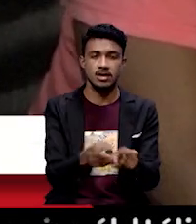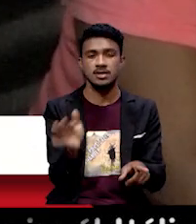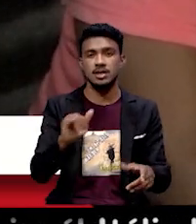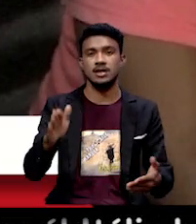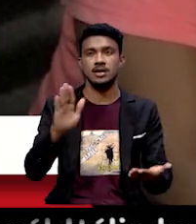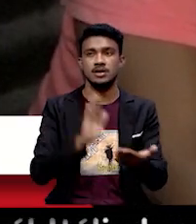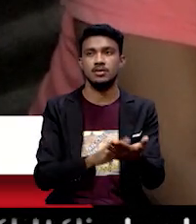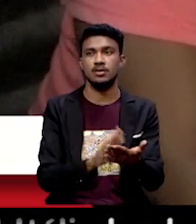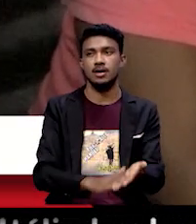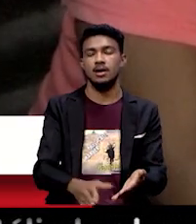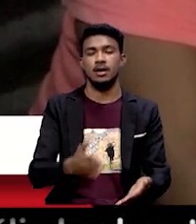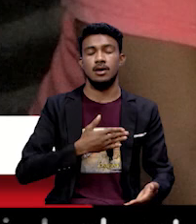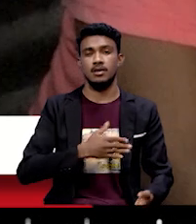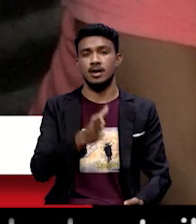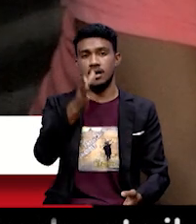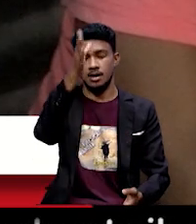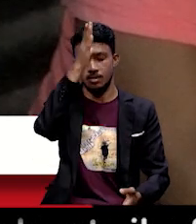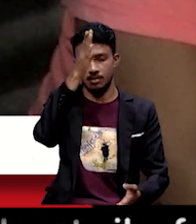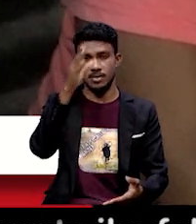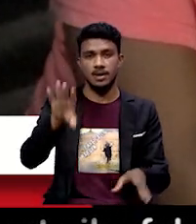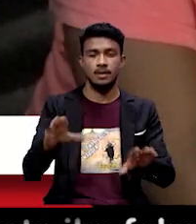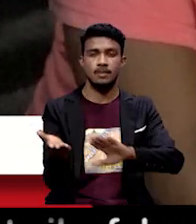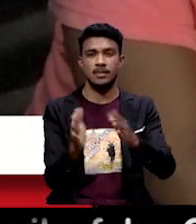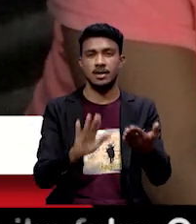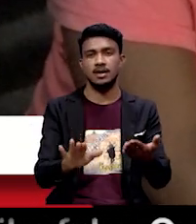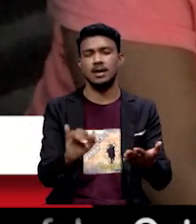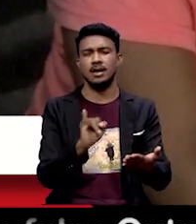Mati ola ten asiki.